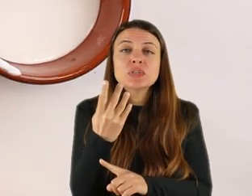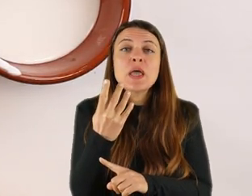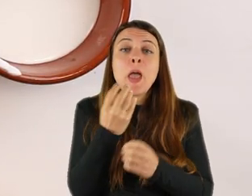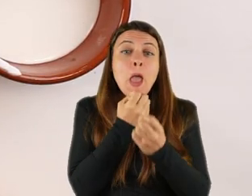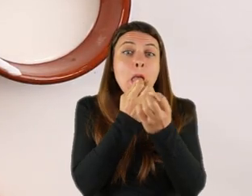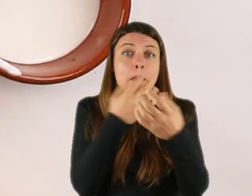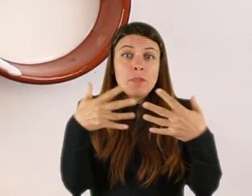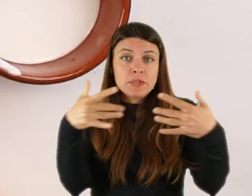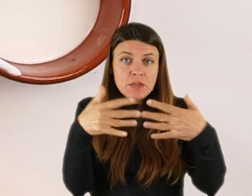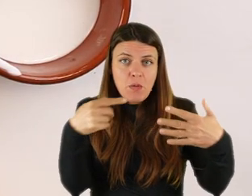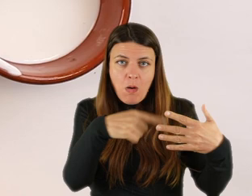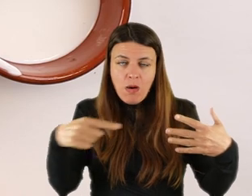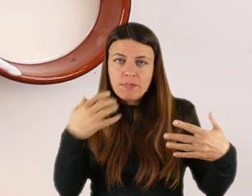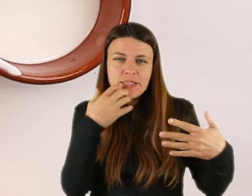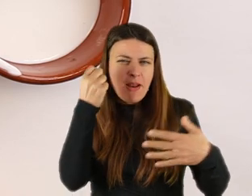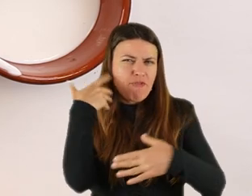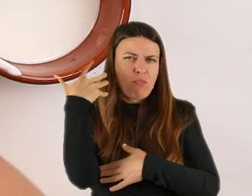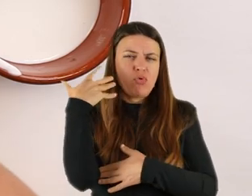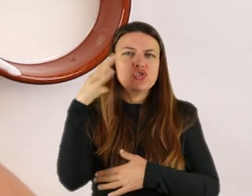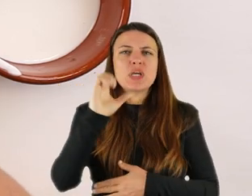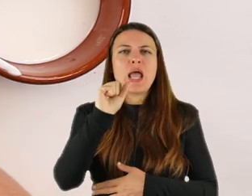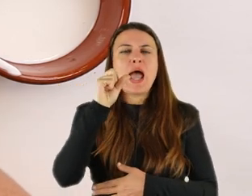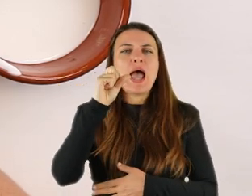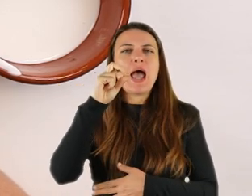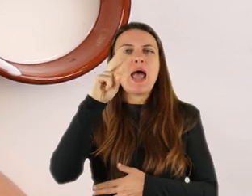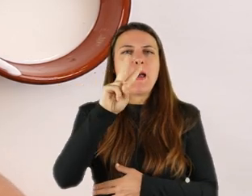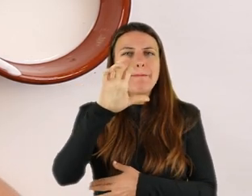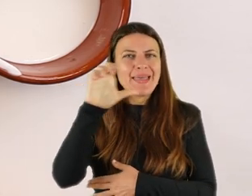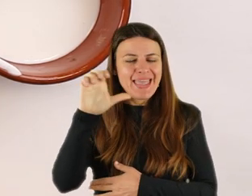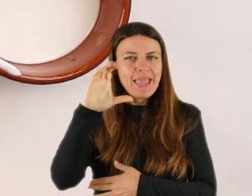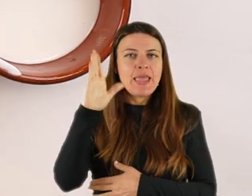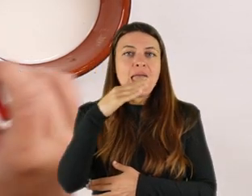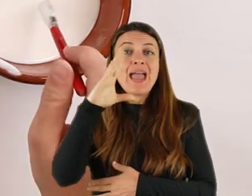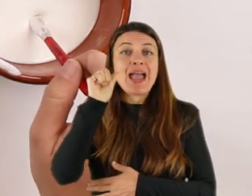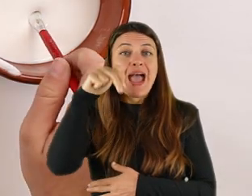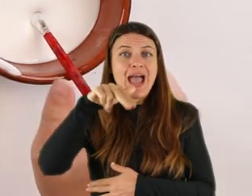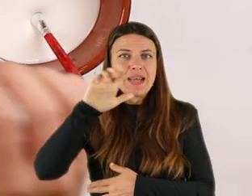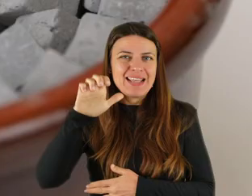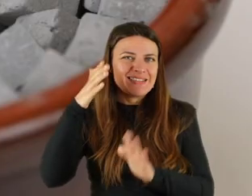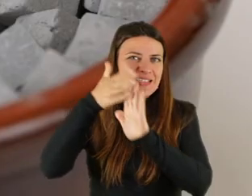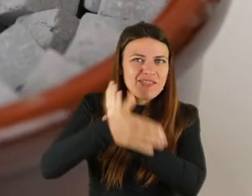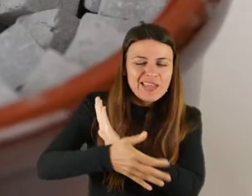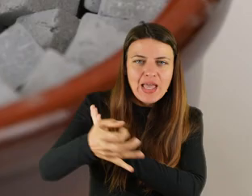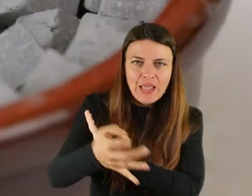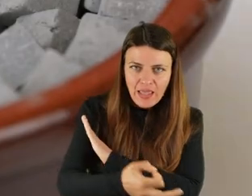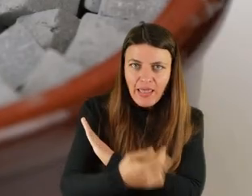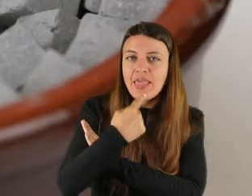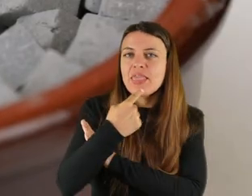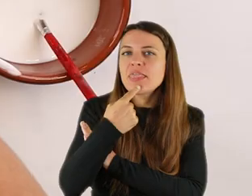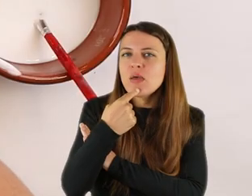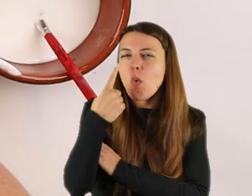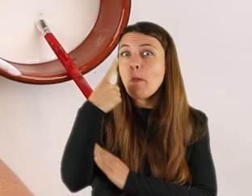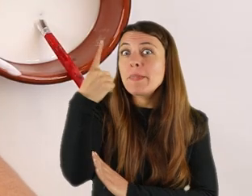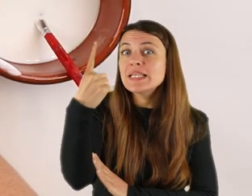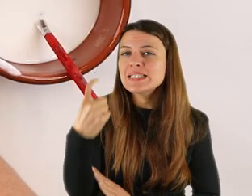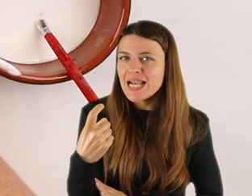famós mosaic que posa Cave Canem, que vindria a ser com un missatge que diu «Vigileu